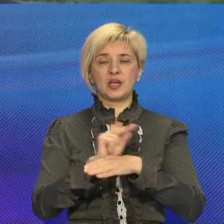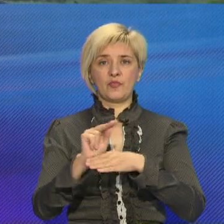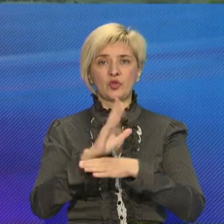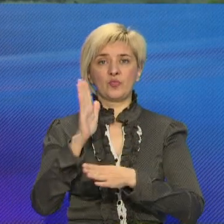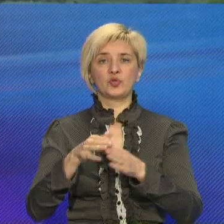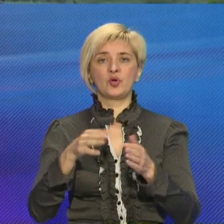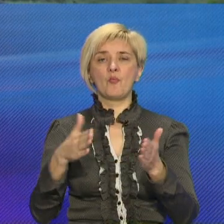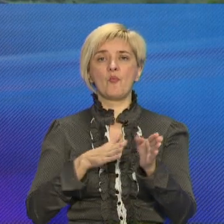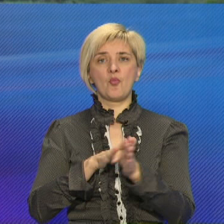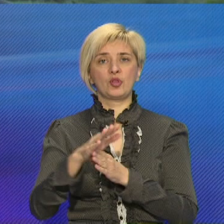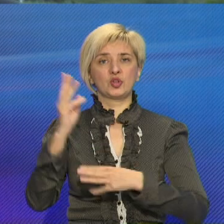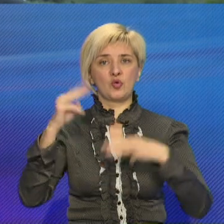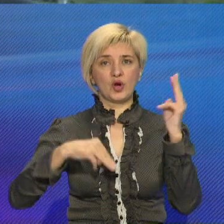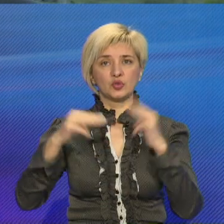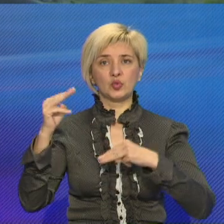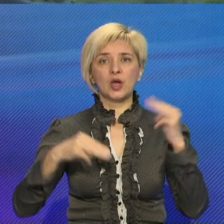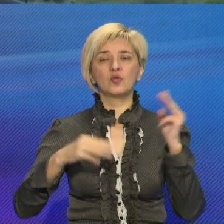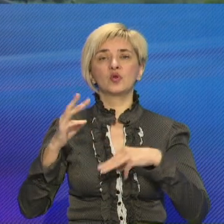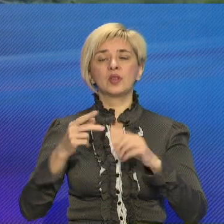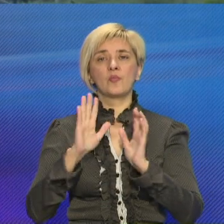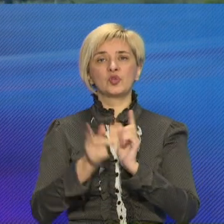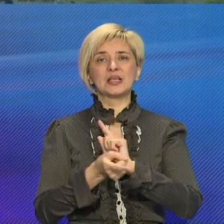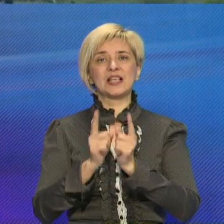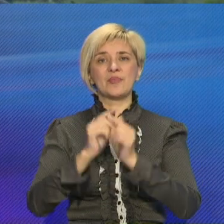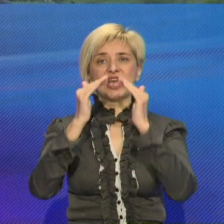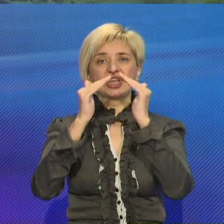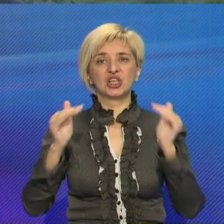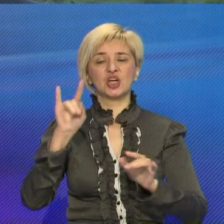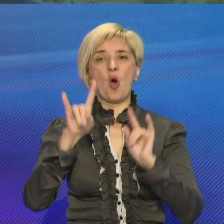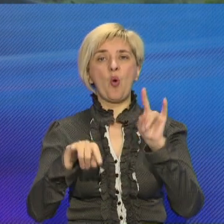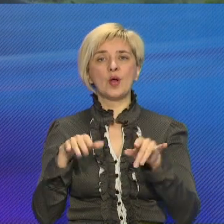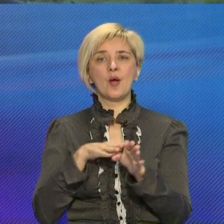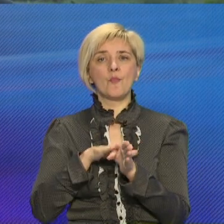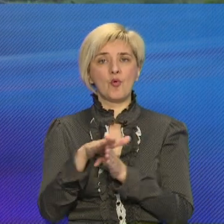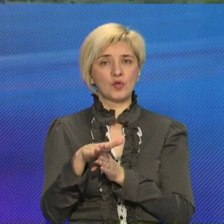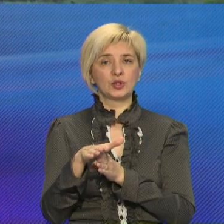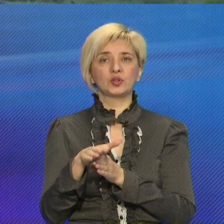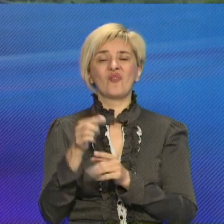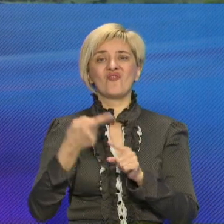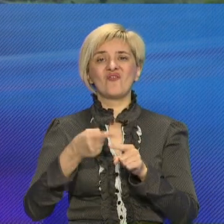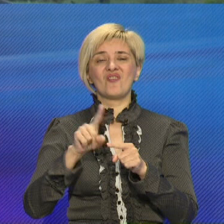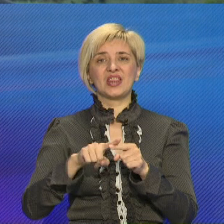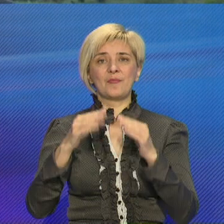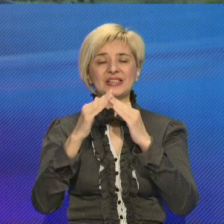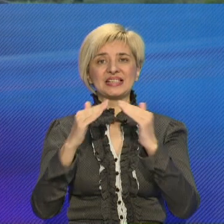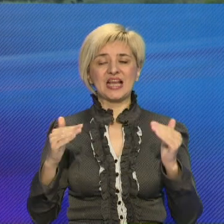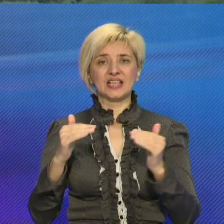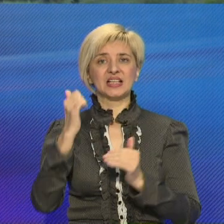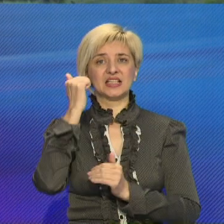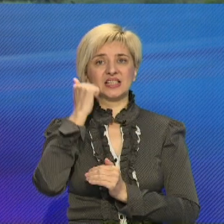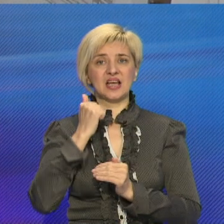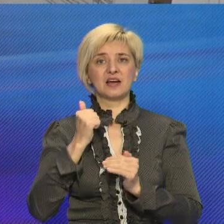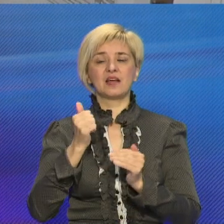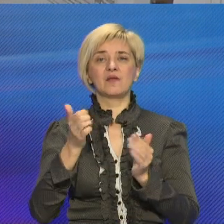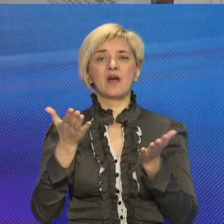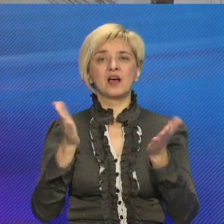красиво. Значит, будет заменена крыша, окна, полностью все будет заменено. В этом здании практически из старого конструкции остаются только